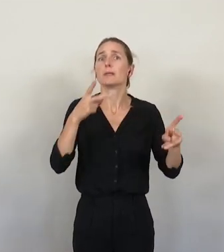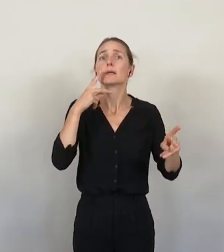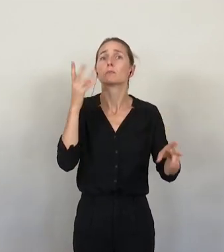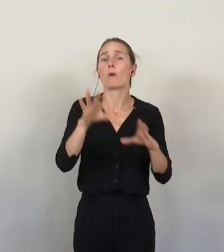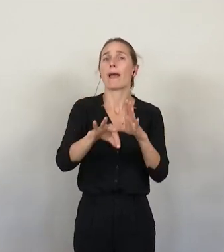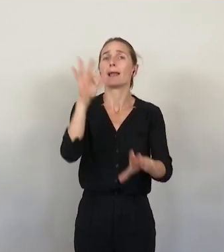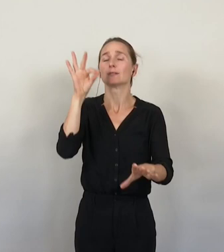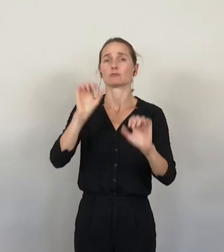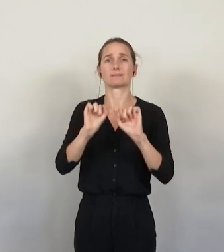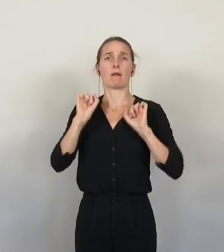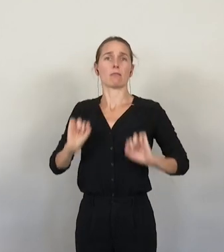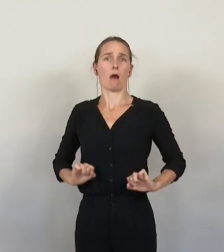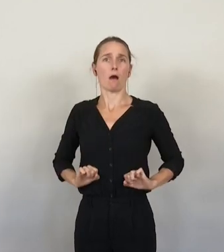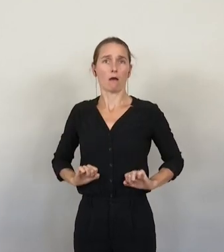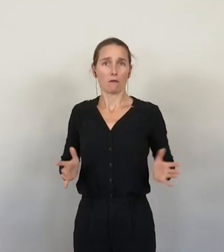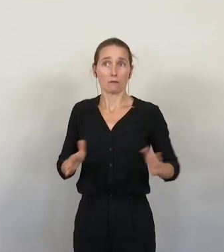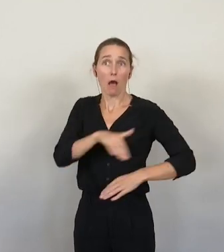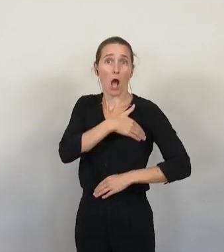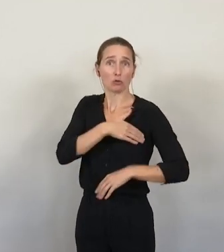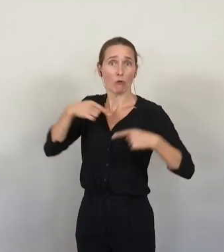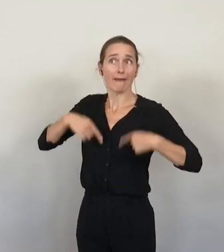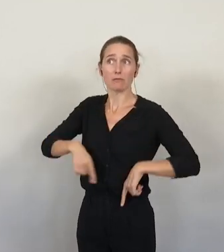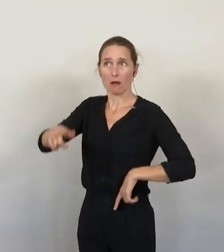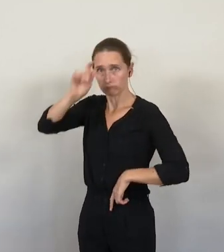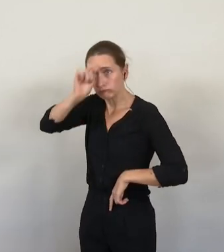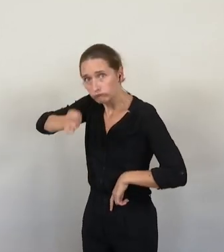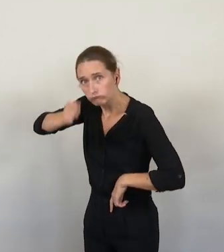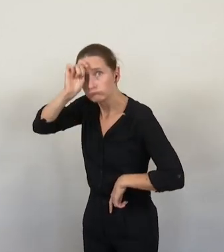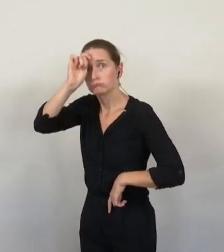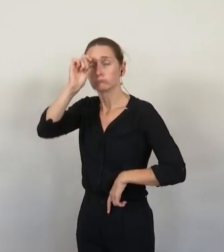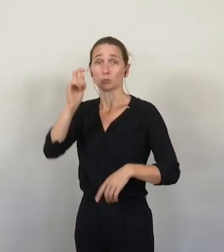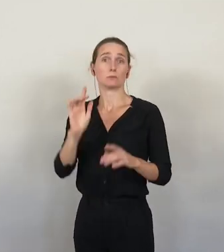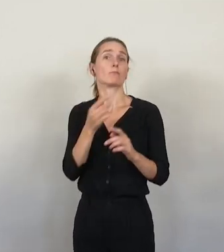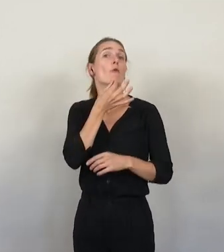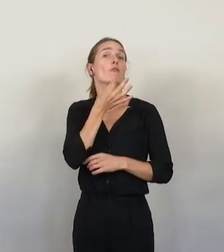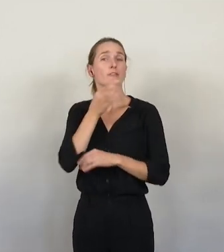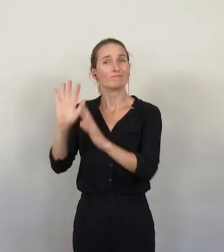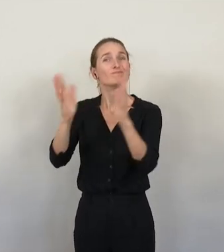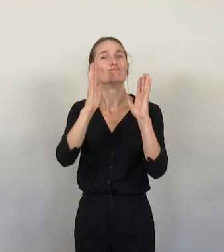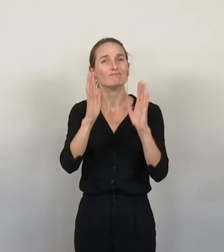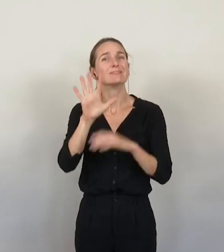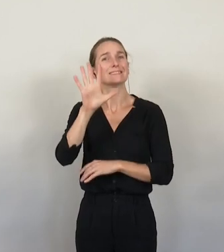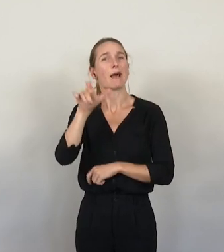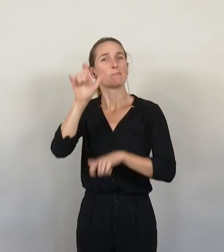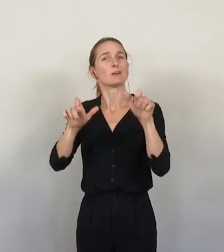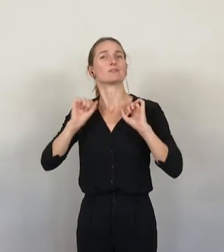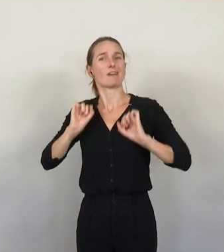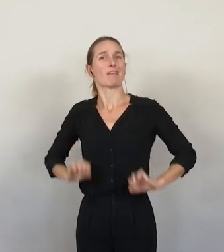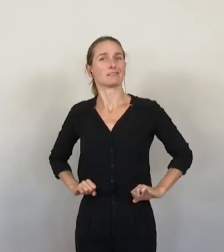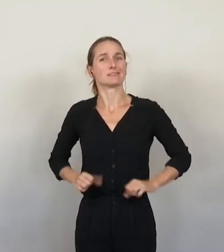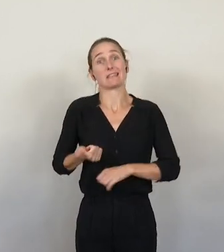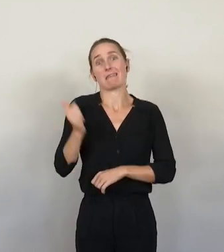l'occasion de féliciter de façon tout à fait républicaine les cinq sénatrices et sénateurs qui ont été élus